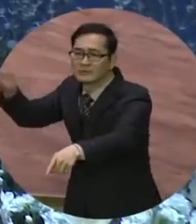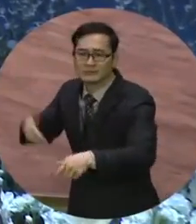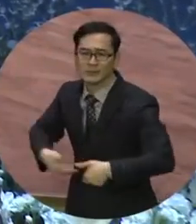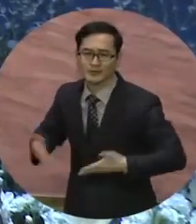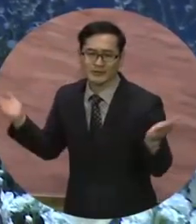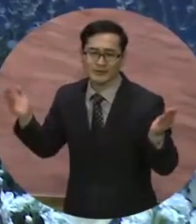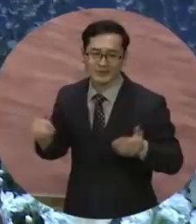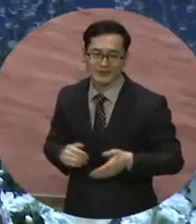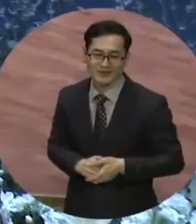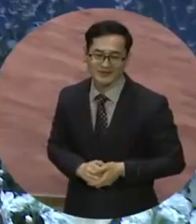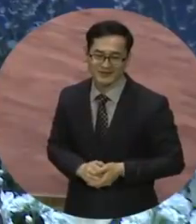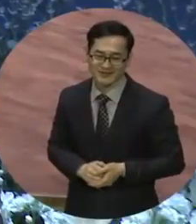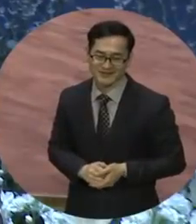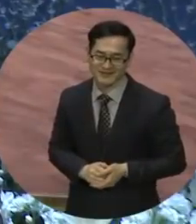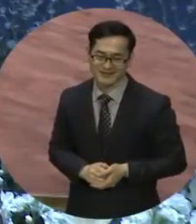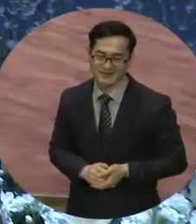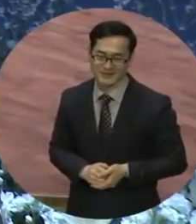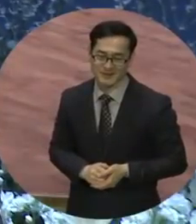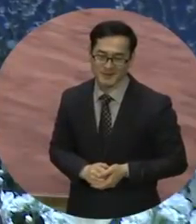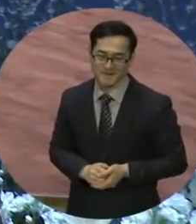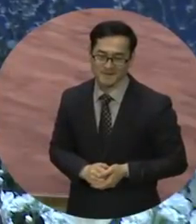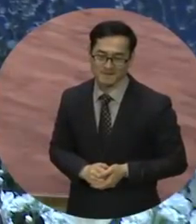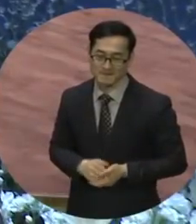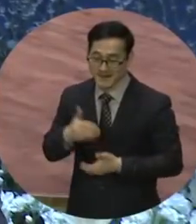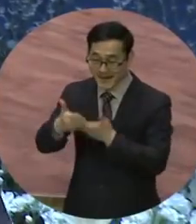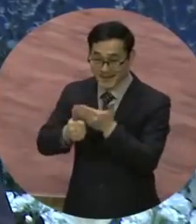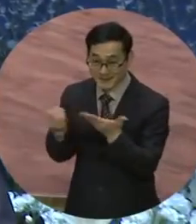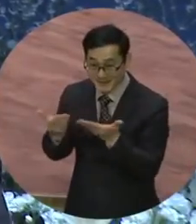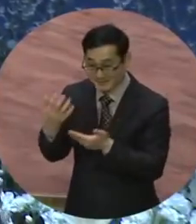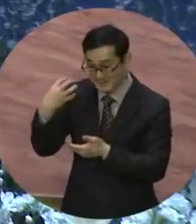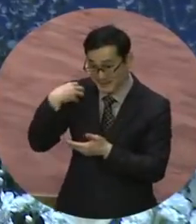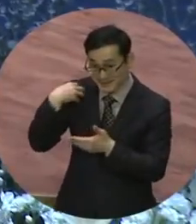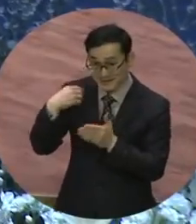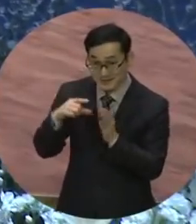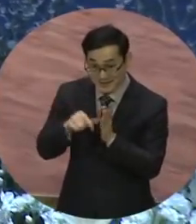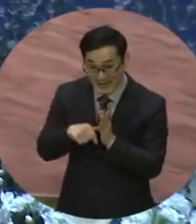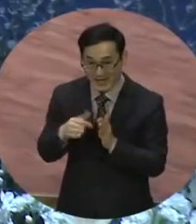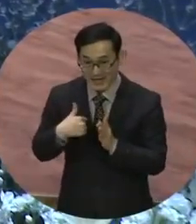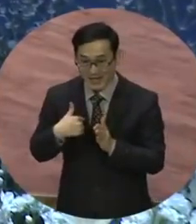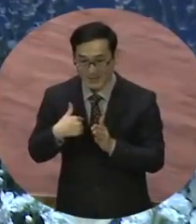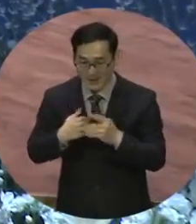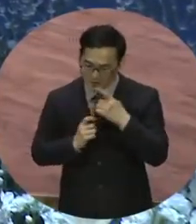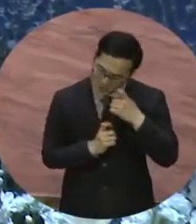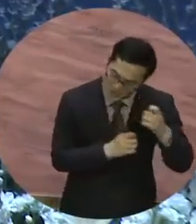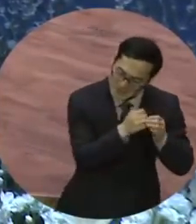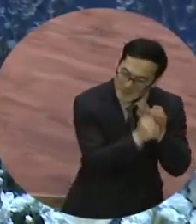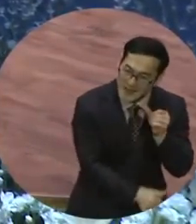그런 말씀이에요. 하나님 일을 하고자 할 때 가장 큰 시험 중에 하나가 뭐냐?